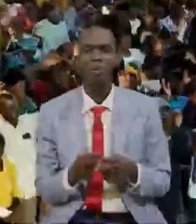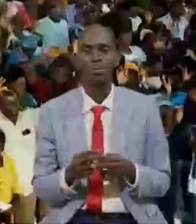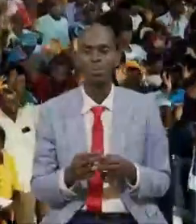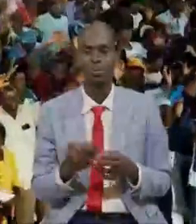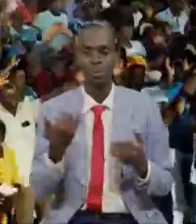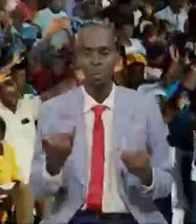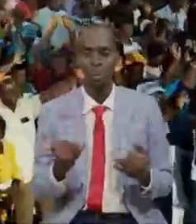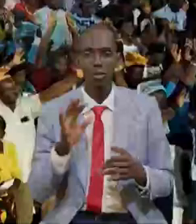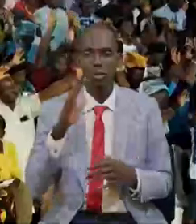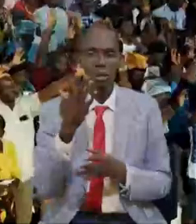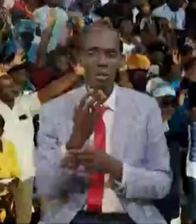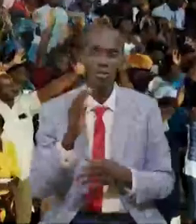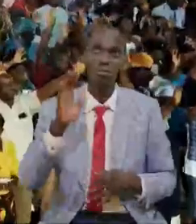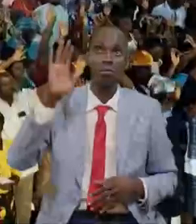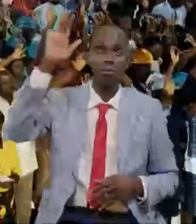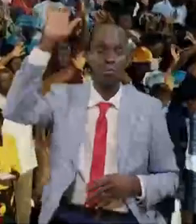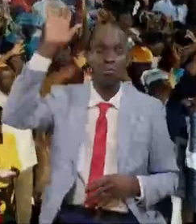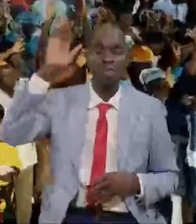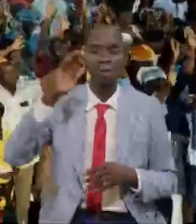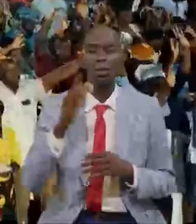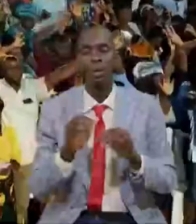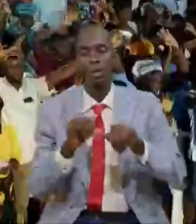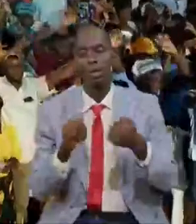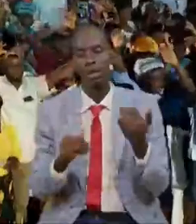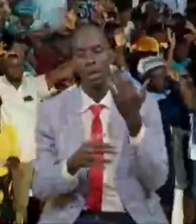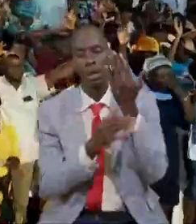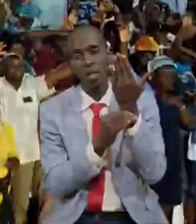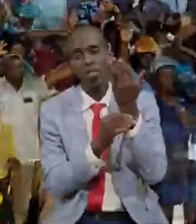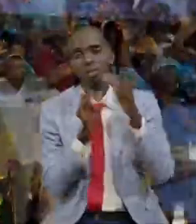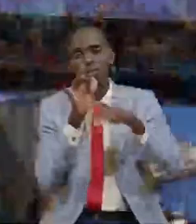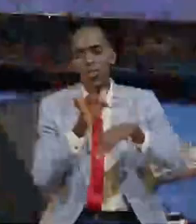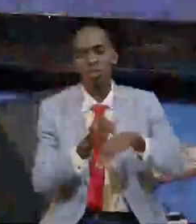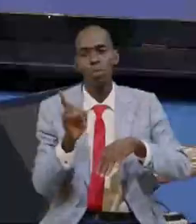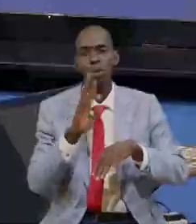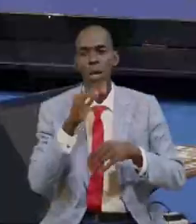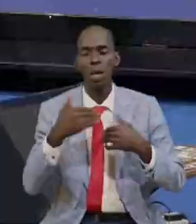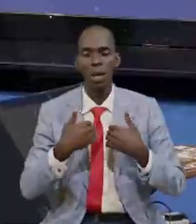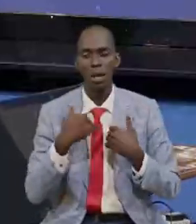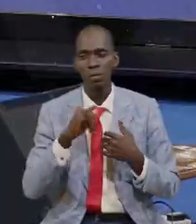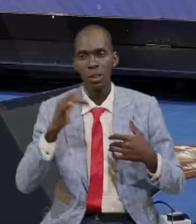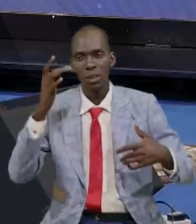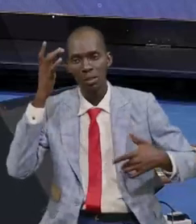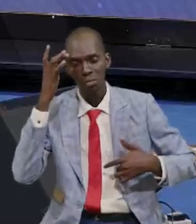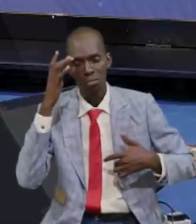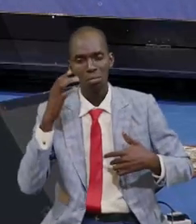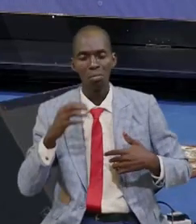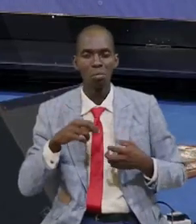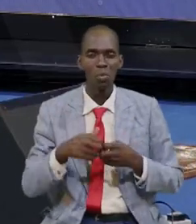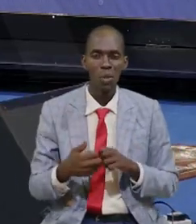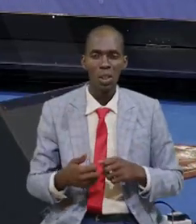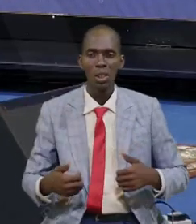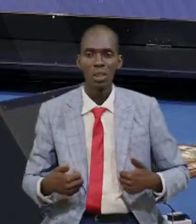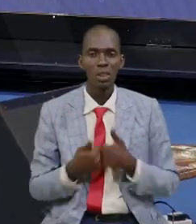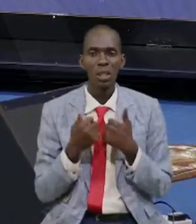la main là. Imposez l'autre main là où vous avez le mal. Là où vous avez un mal,